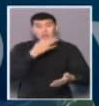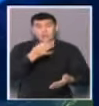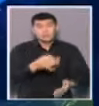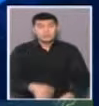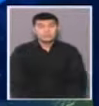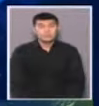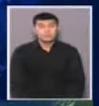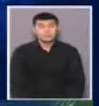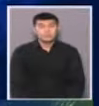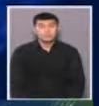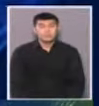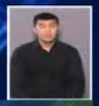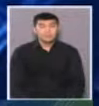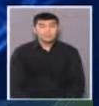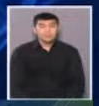келеді.